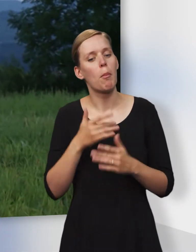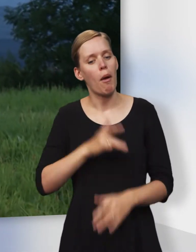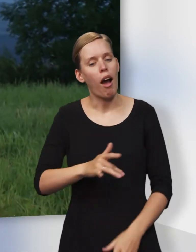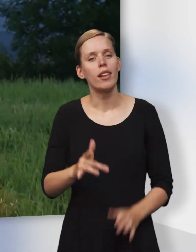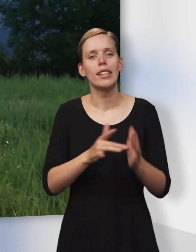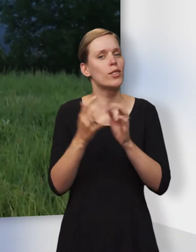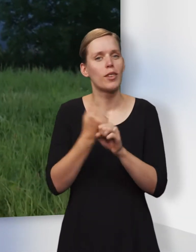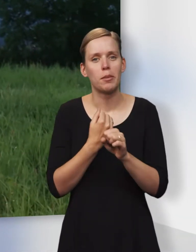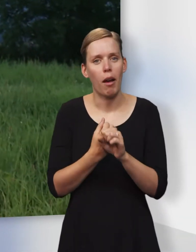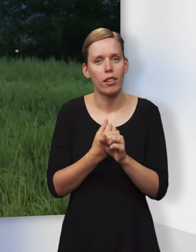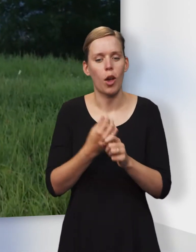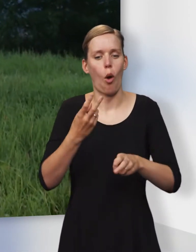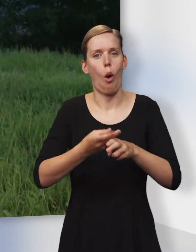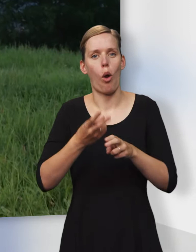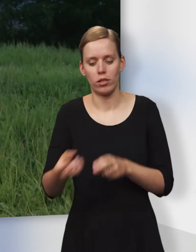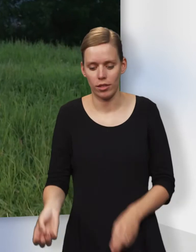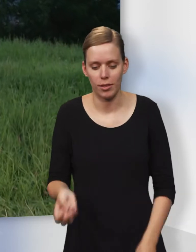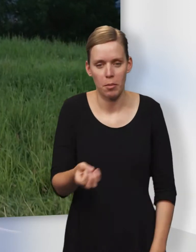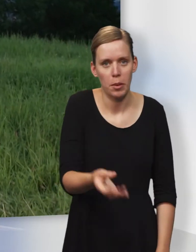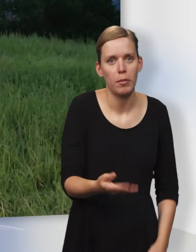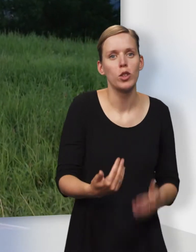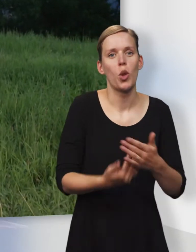vermutlich Holz nach.